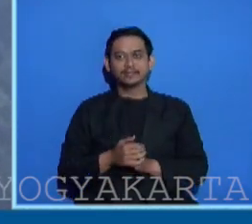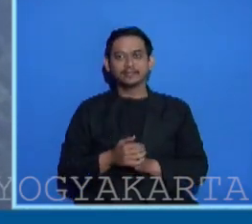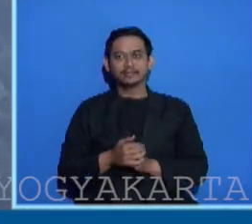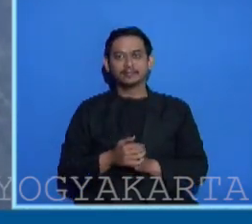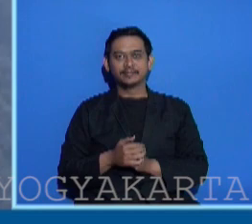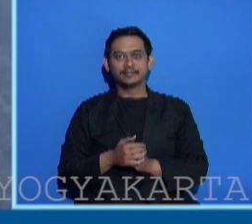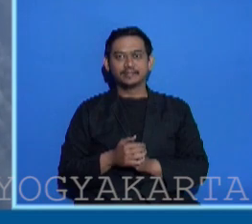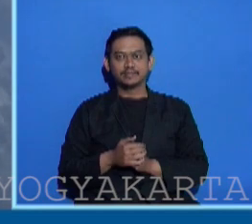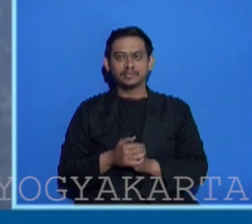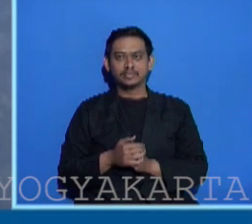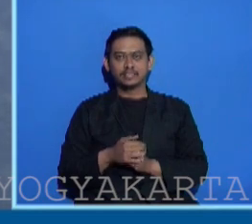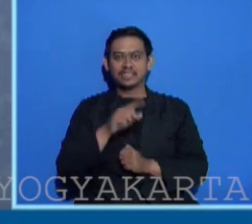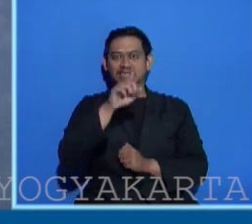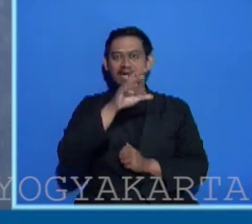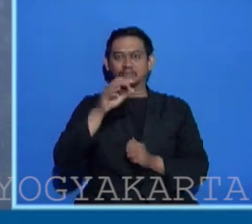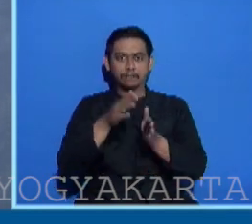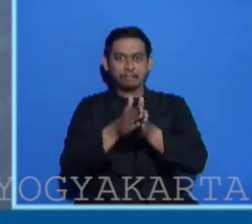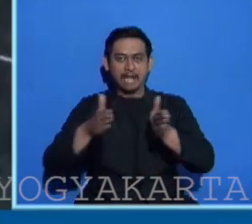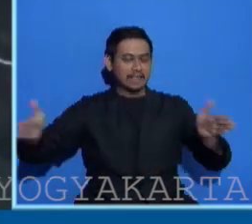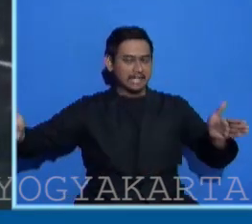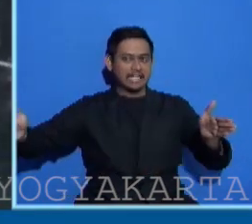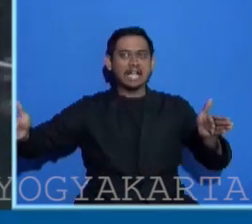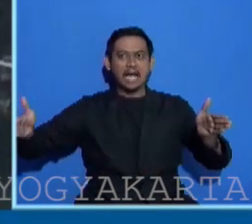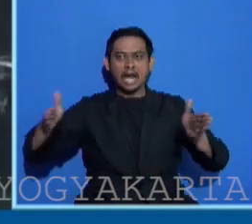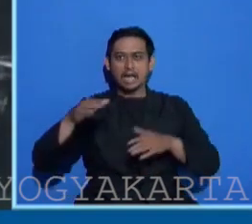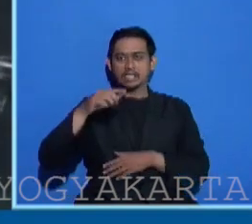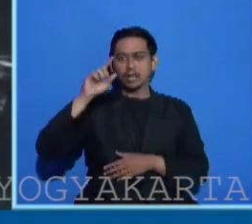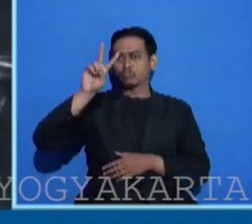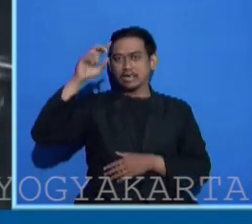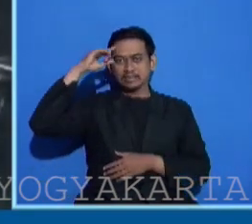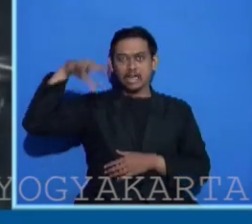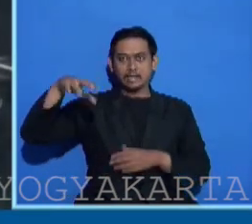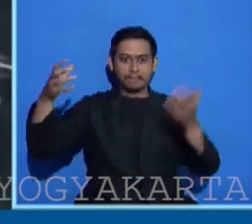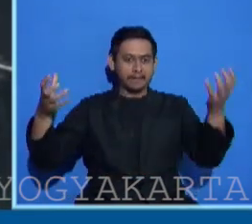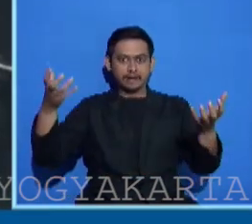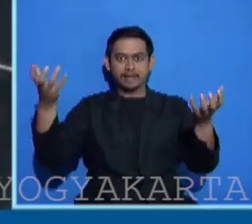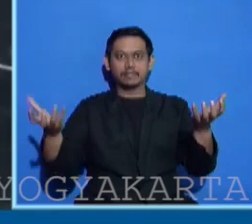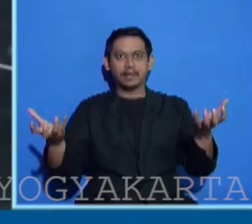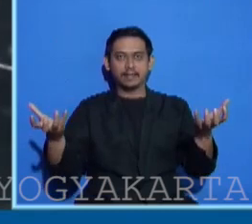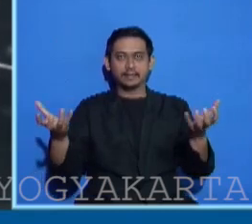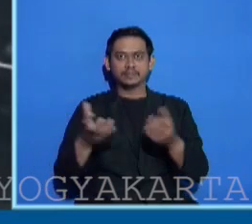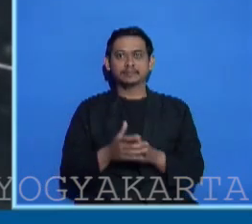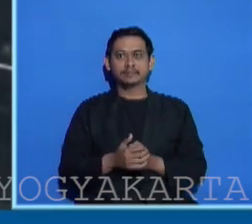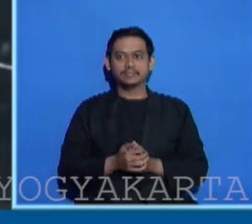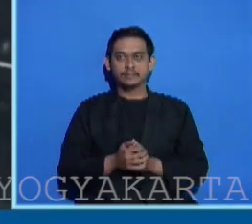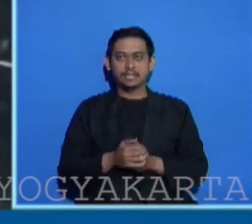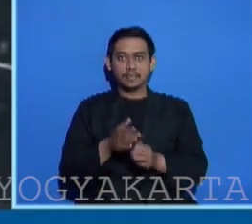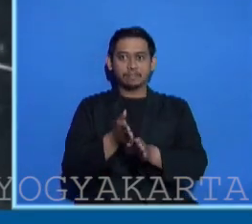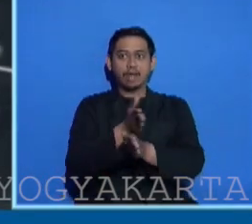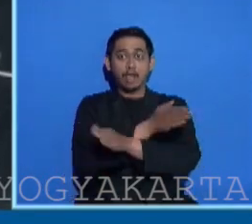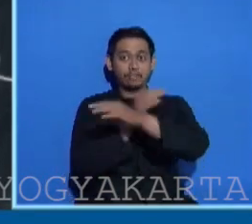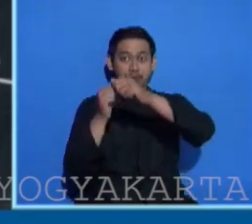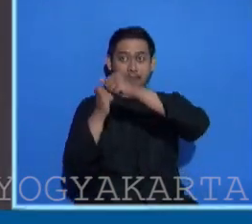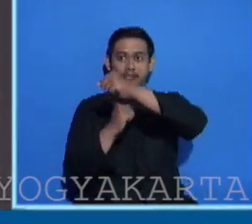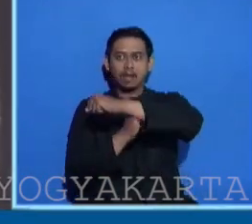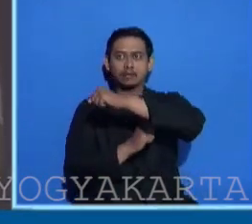yang betaken Dusun Giring kalian Dusun gir pasang naliko dering wonten krete gantung meniko warga kalipadu